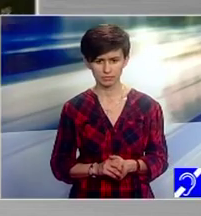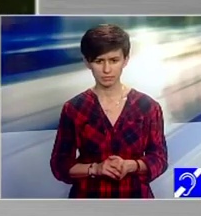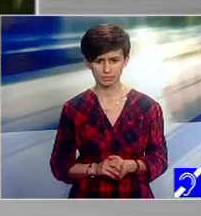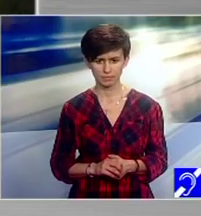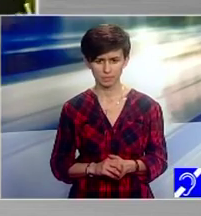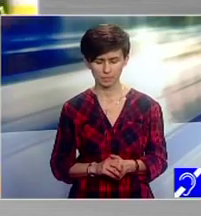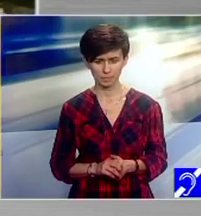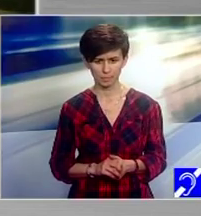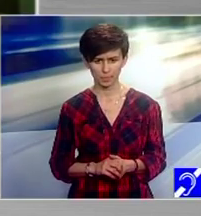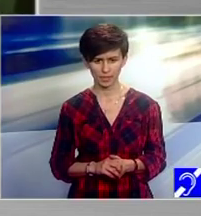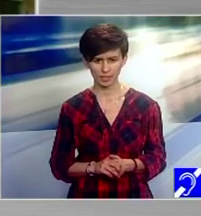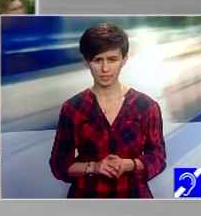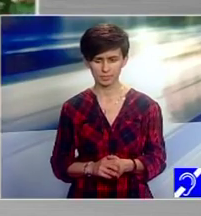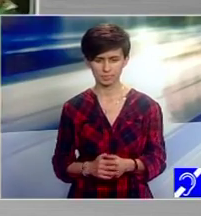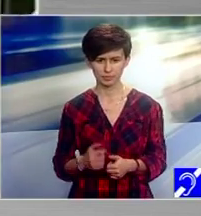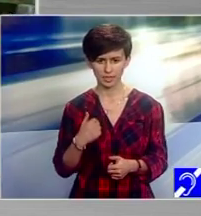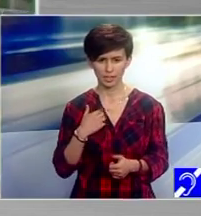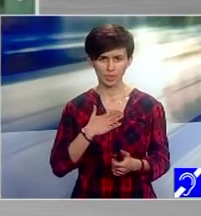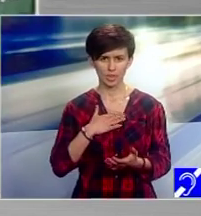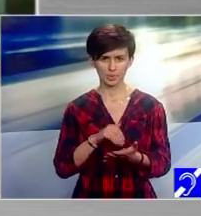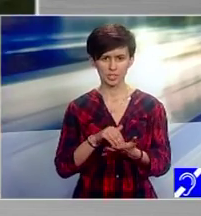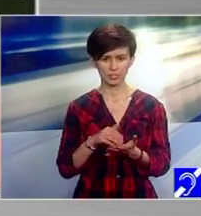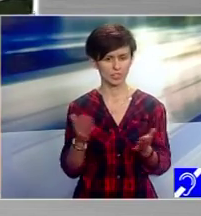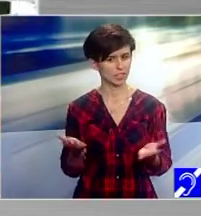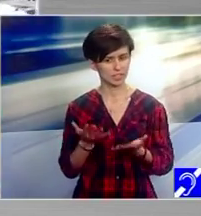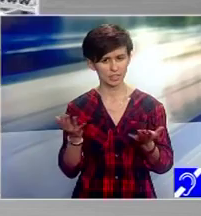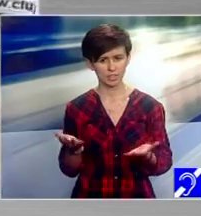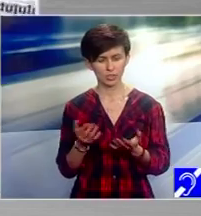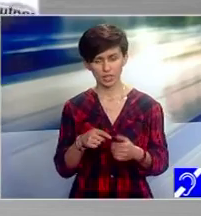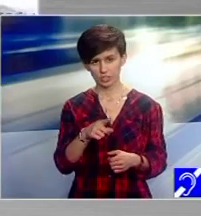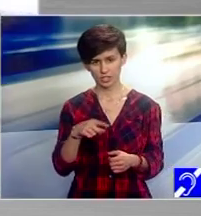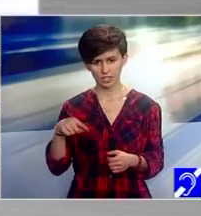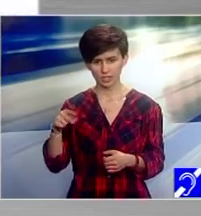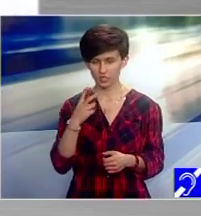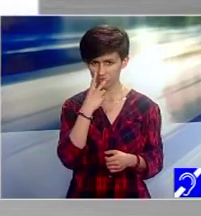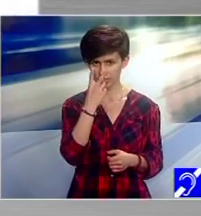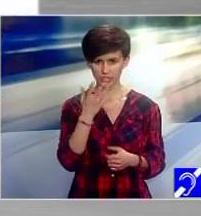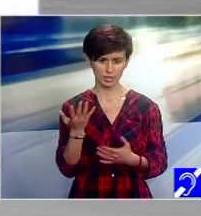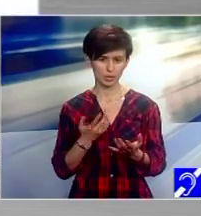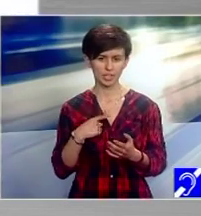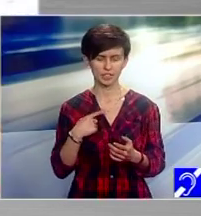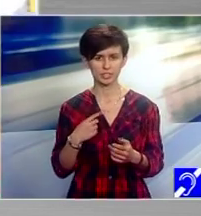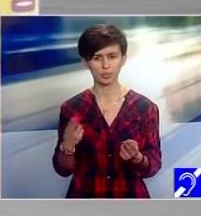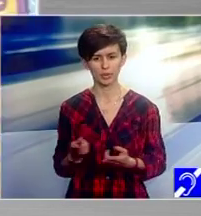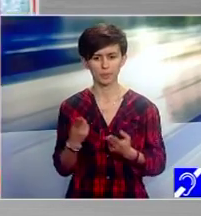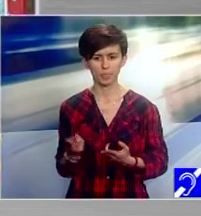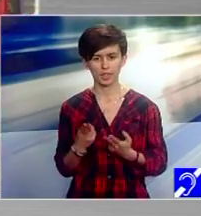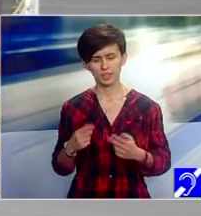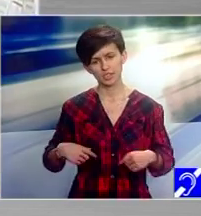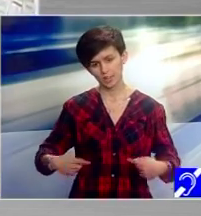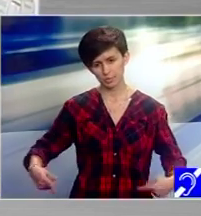haideți. Aplaudații, am nevoie de încurajările voastre. Ia să vedem care e cel mai rapid curcioc.